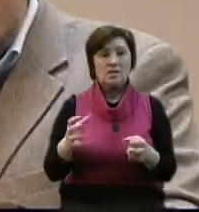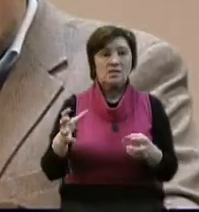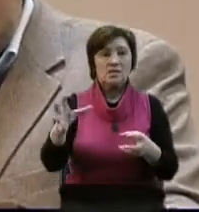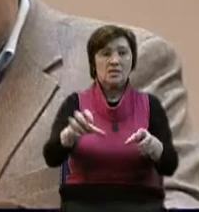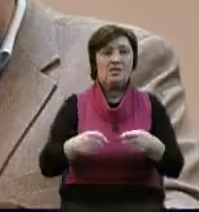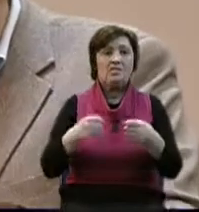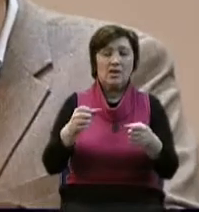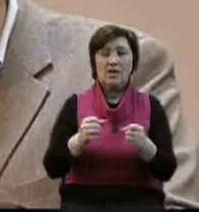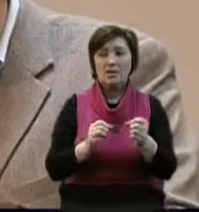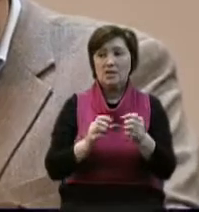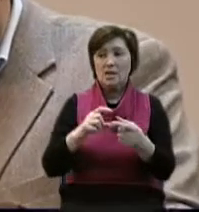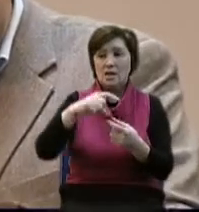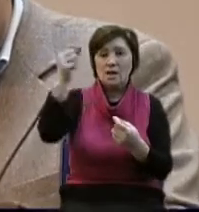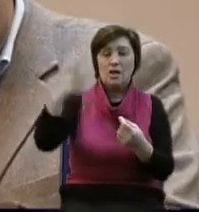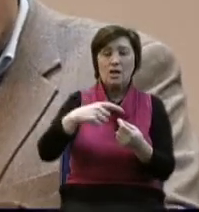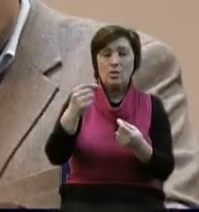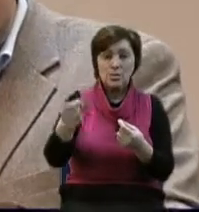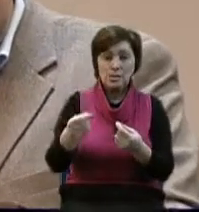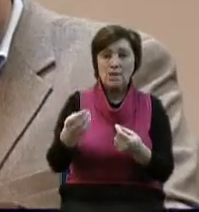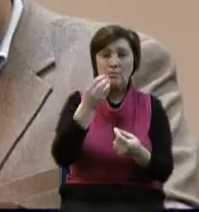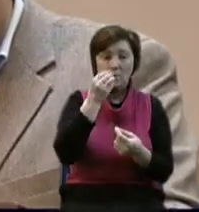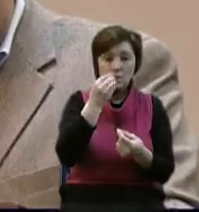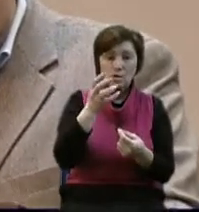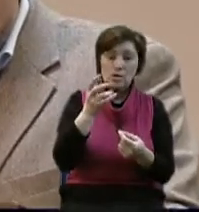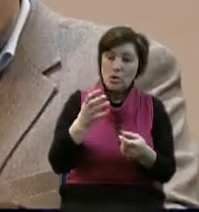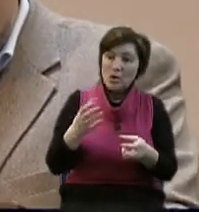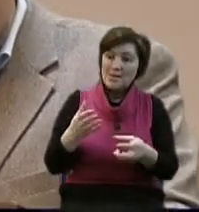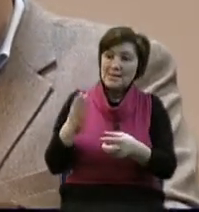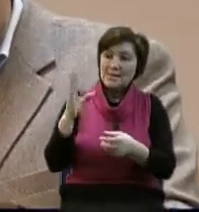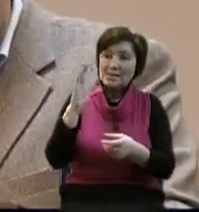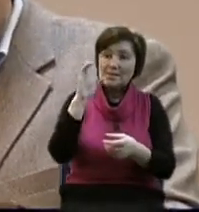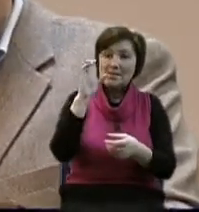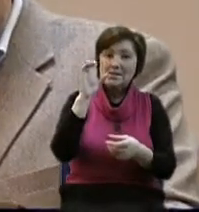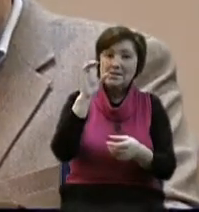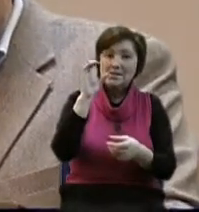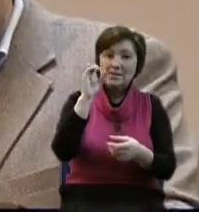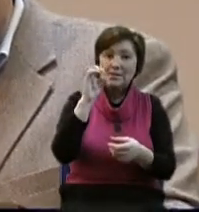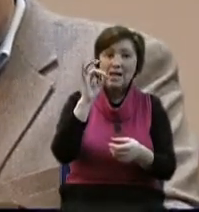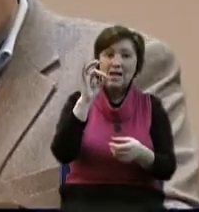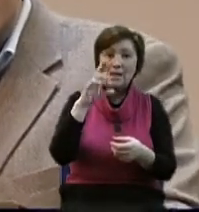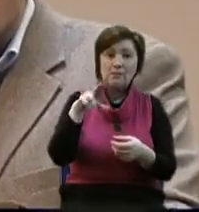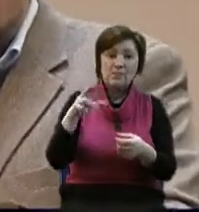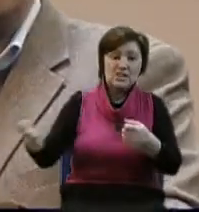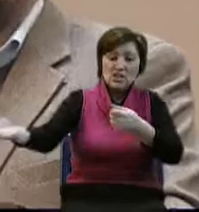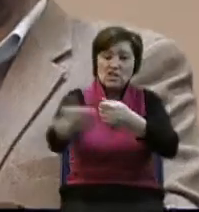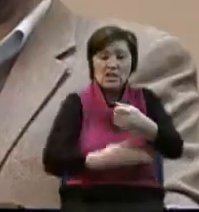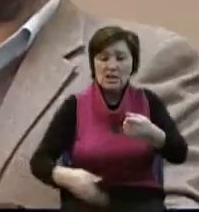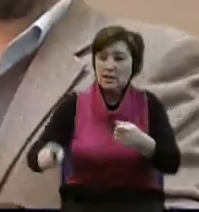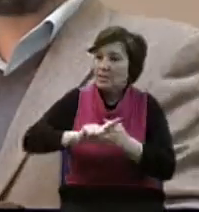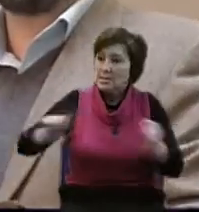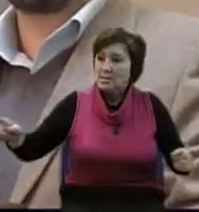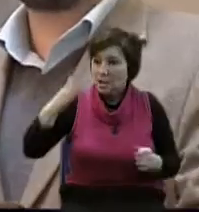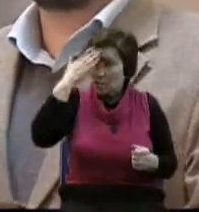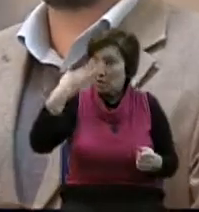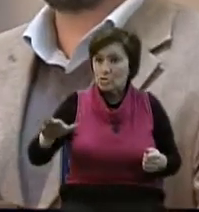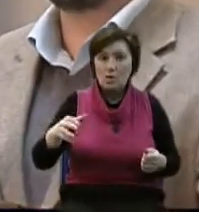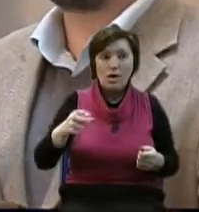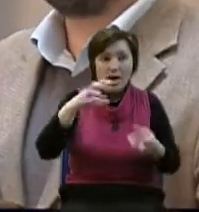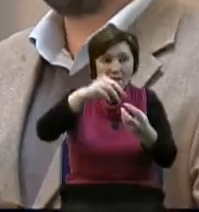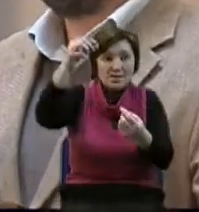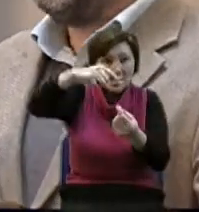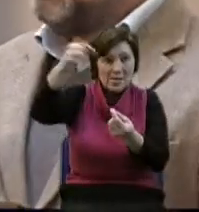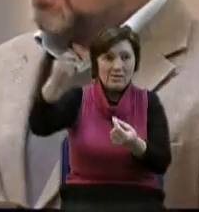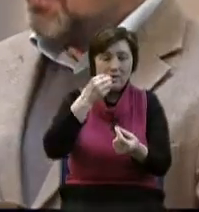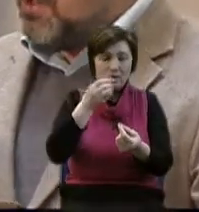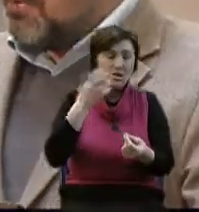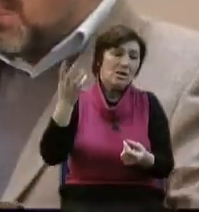твоими, но серпа не заноси на жатву ближнего твоего». То есть мы видим, что закон разрешал, когда люди путешествовали это или